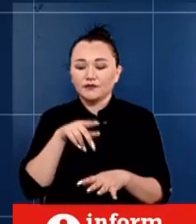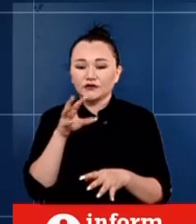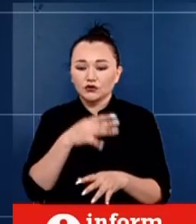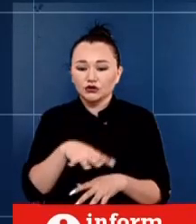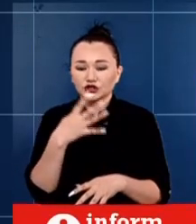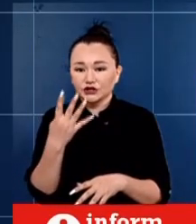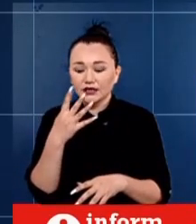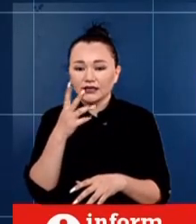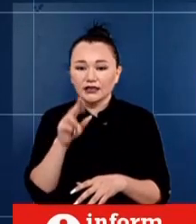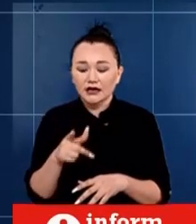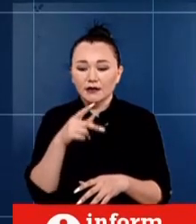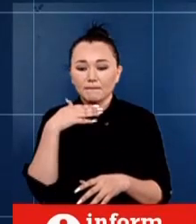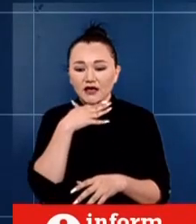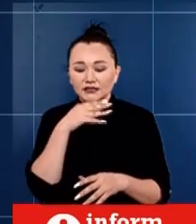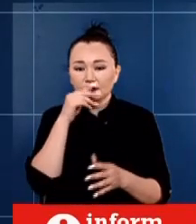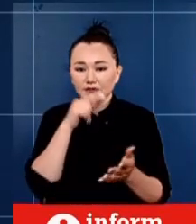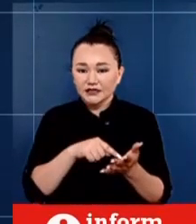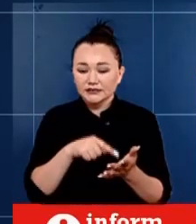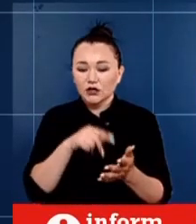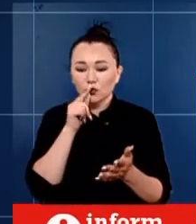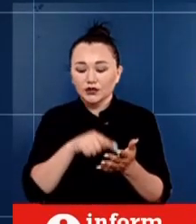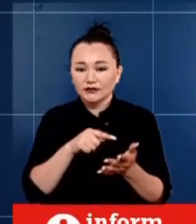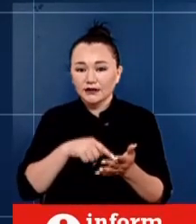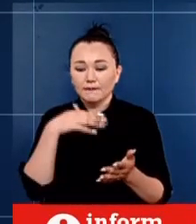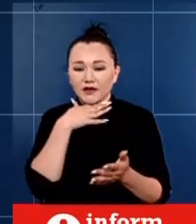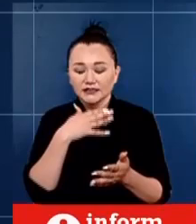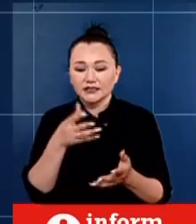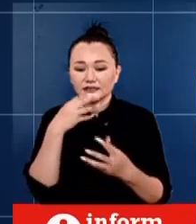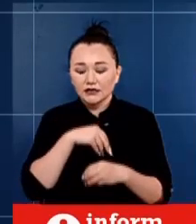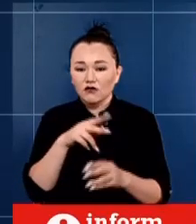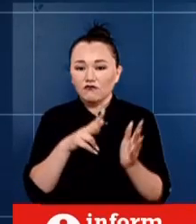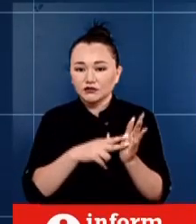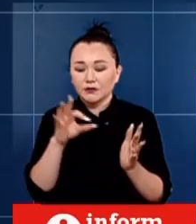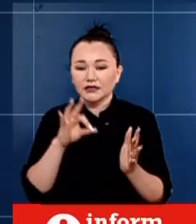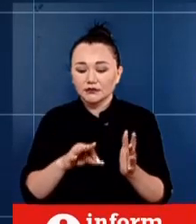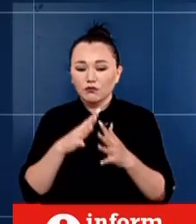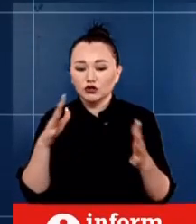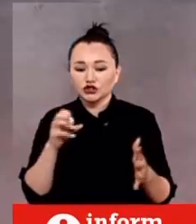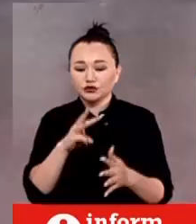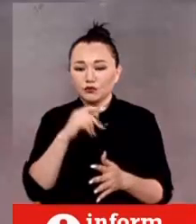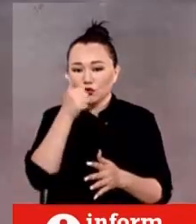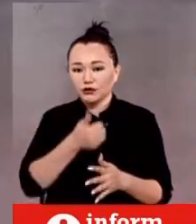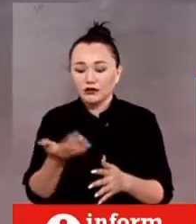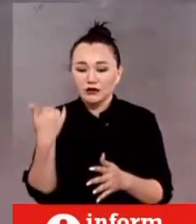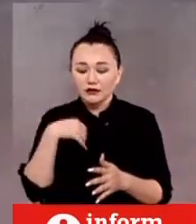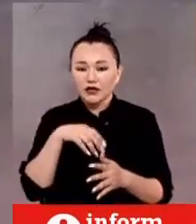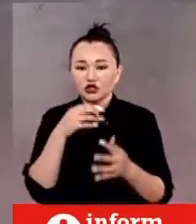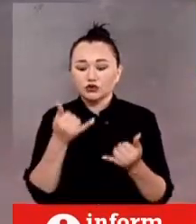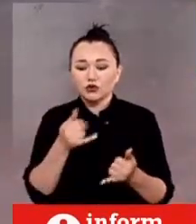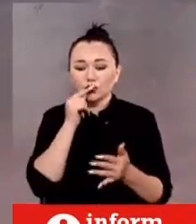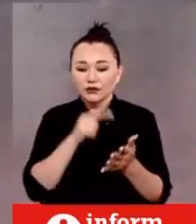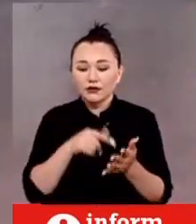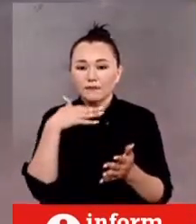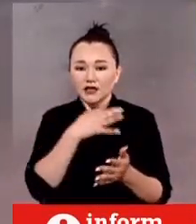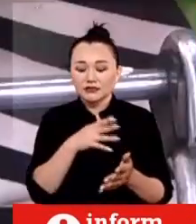44 килограмма мяса и птицы. Куриного мяса казахстанцы съели на 8% больше, чем годом ранее. Тем не менее, куриное мясо все